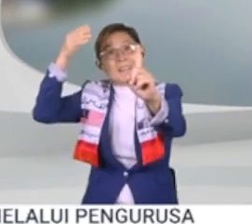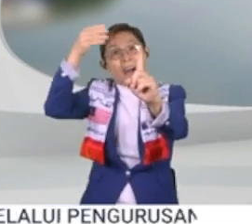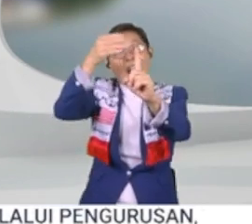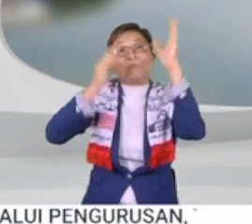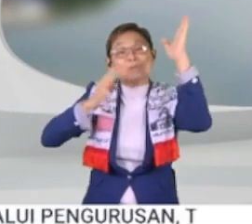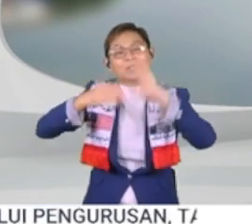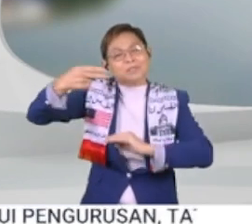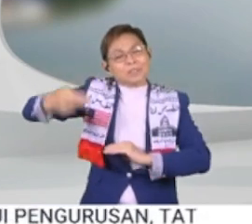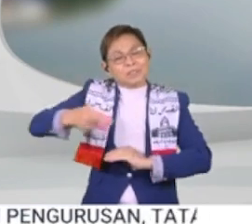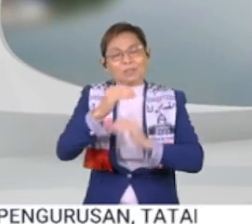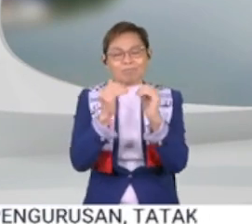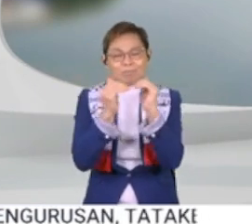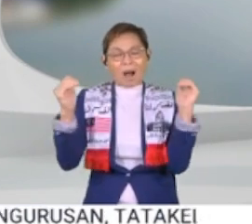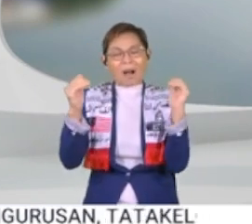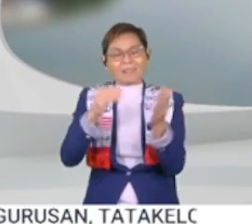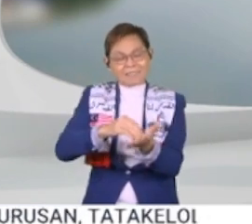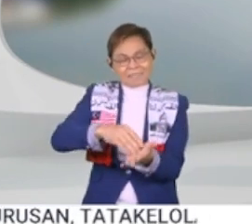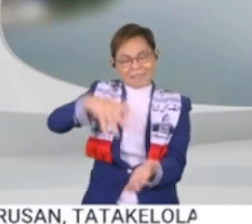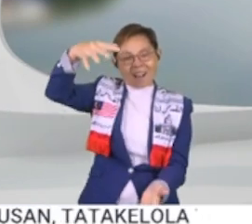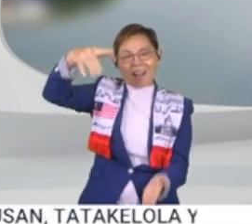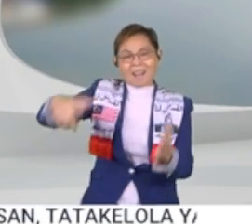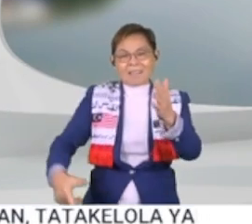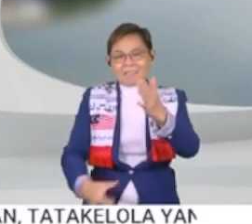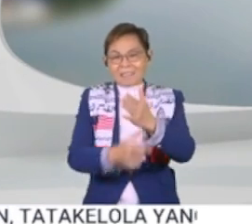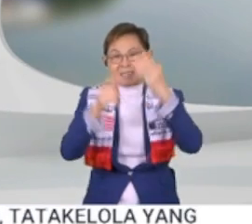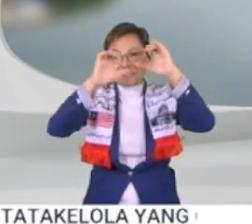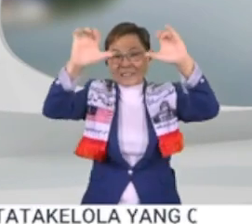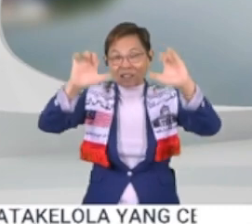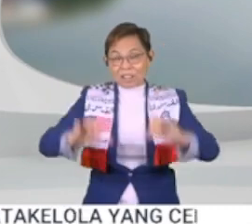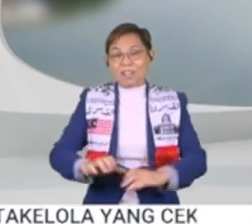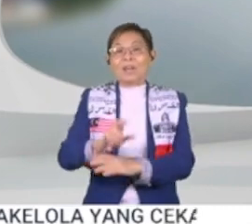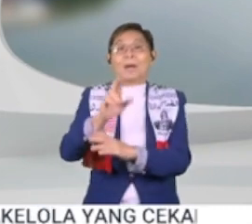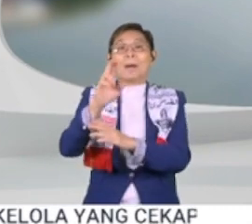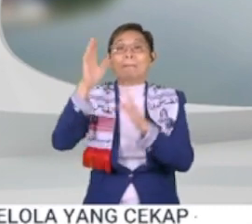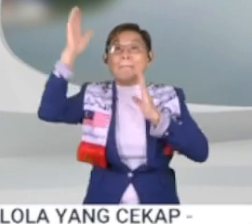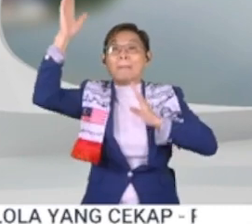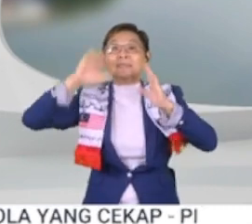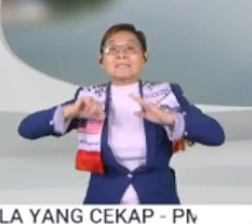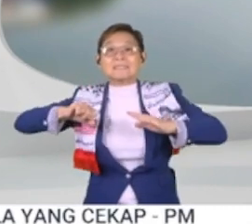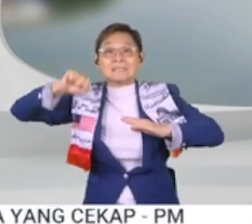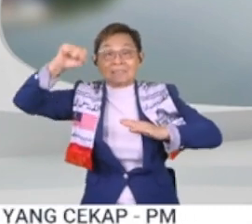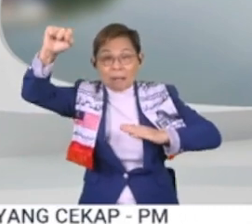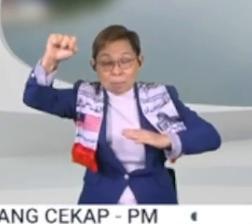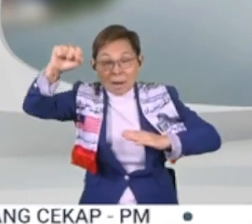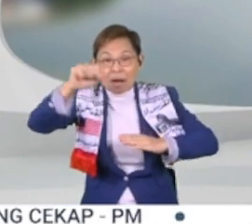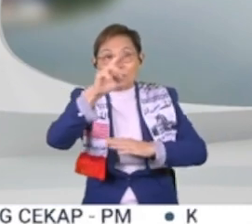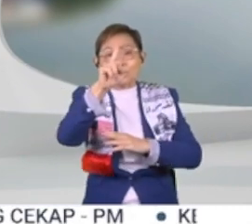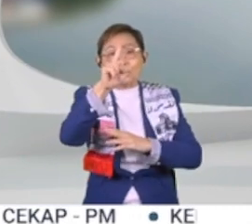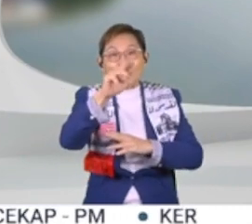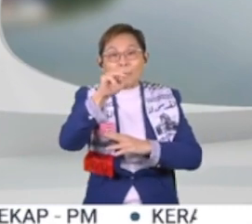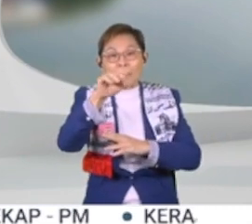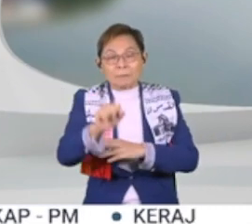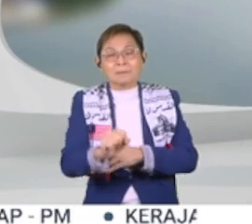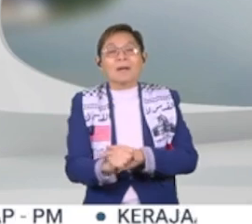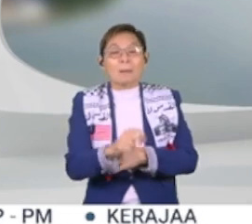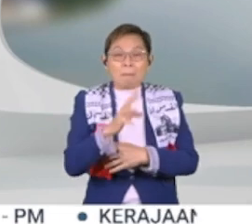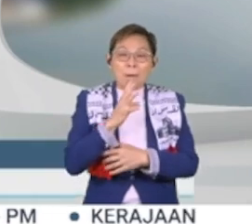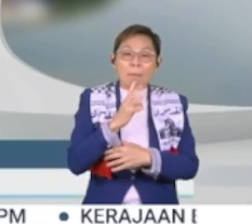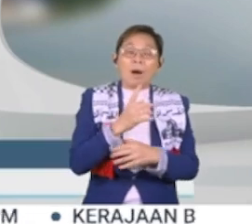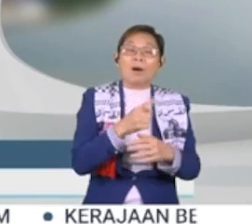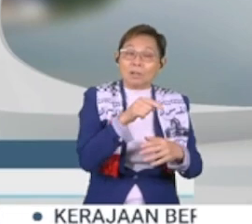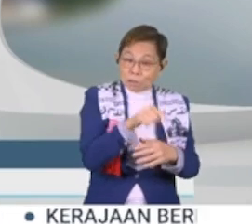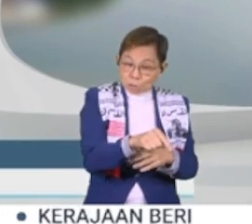hijau adil dan makmur naib canelor Universiti Malaysia Sabah UMS Profesor Datuk Dr kassim mansor berkata